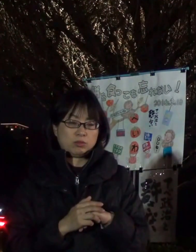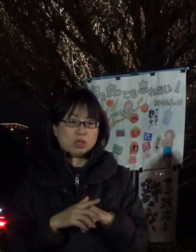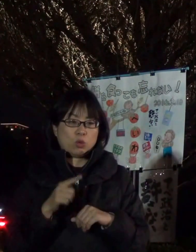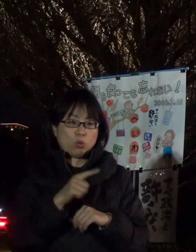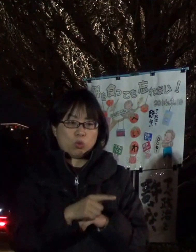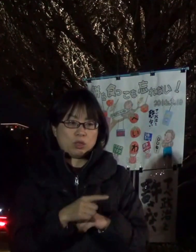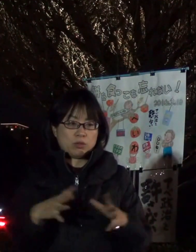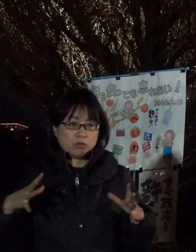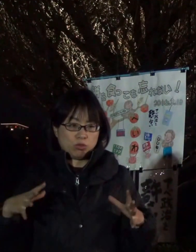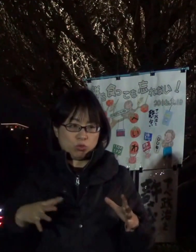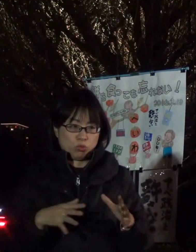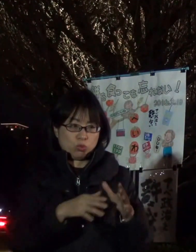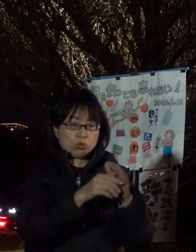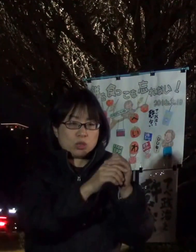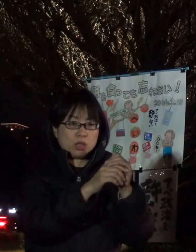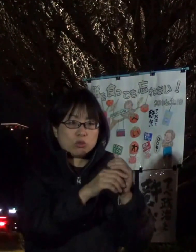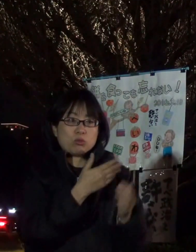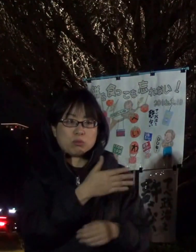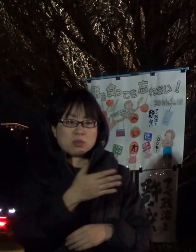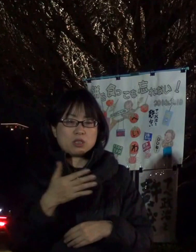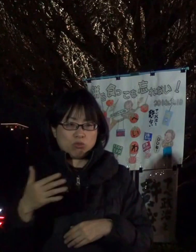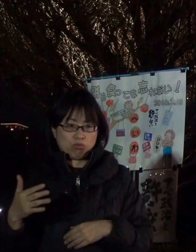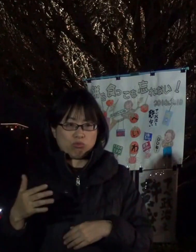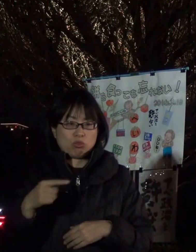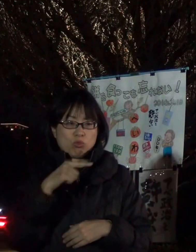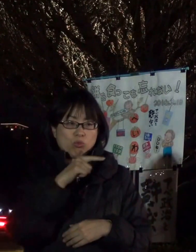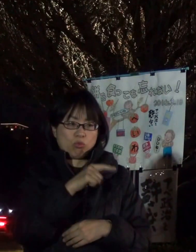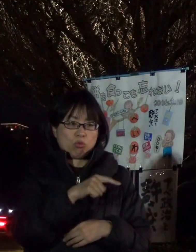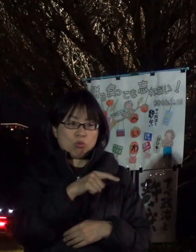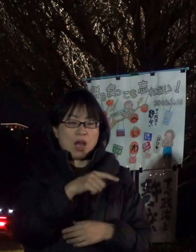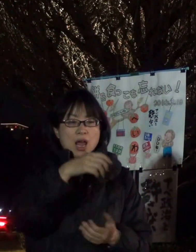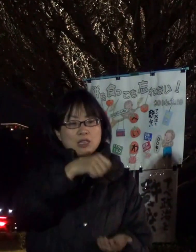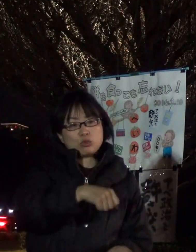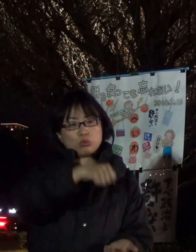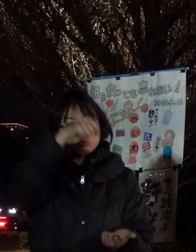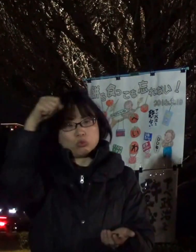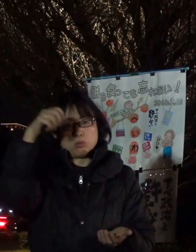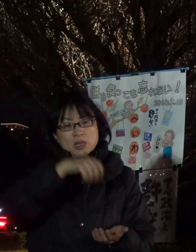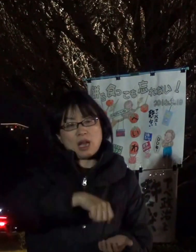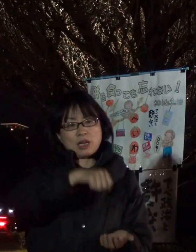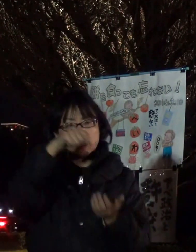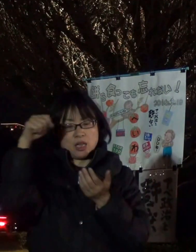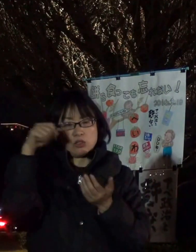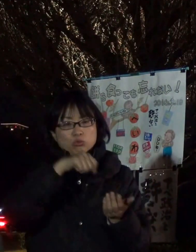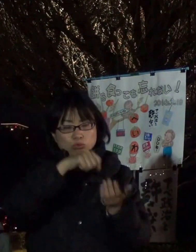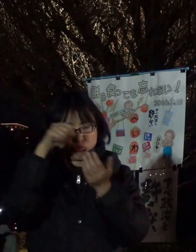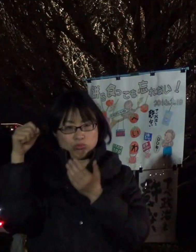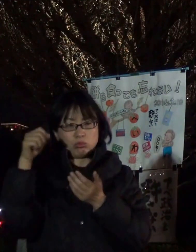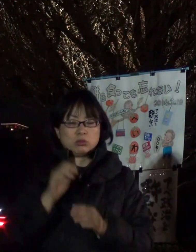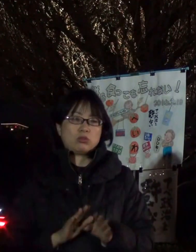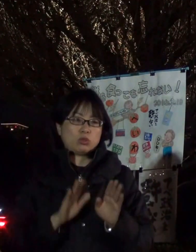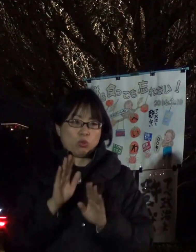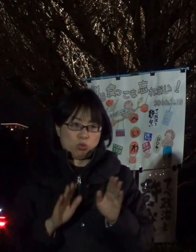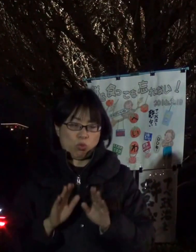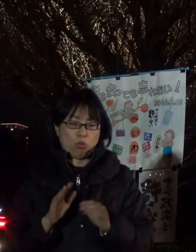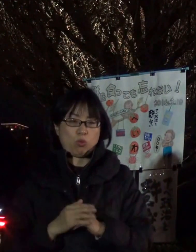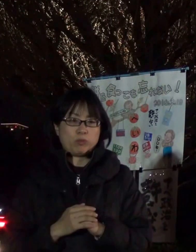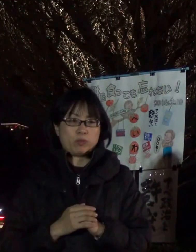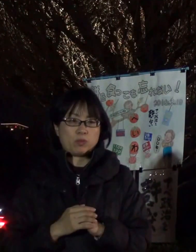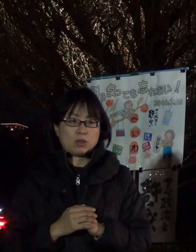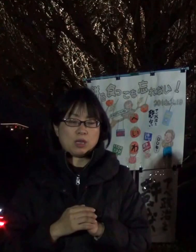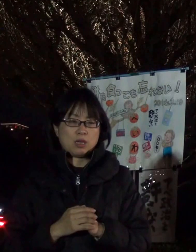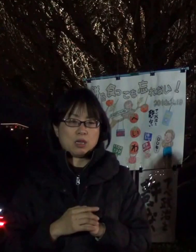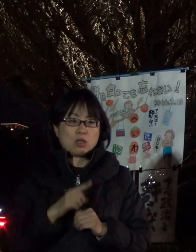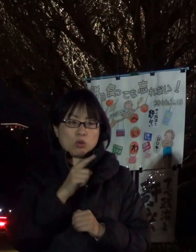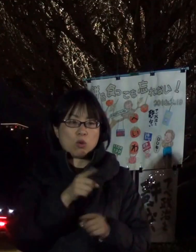げる、あるいは水ガラスなどの補助工法を使うことによって水の流れをある程度抑制して後から凍結させ